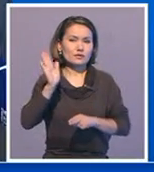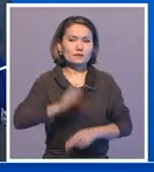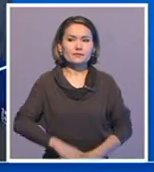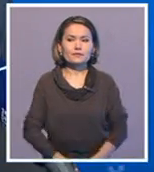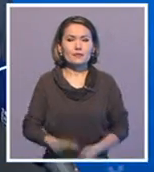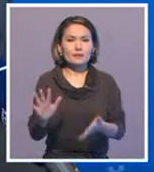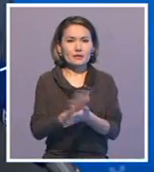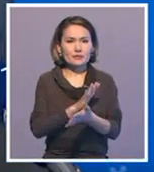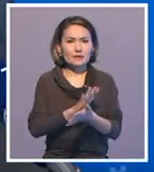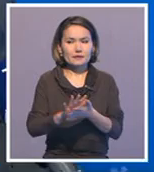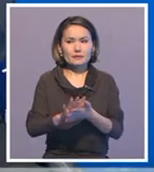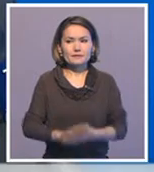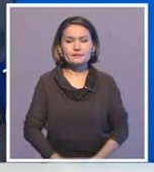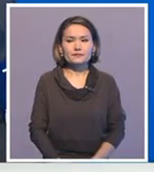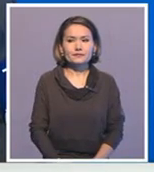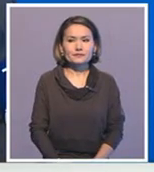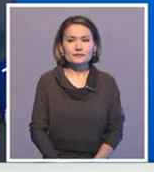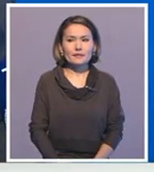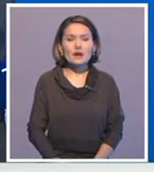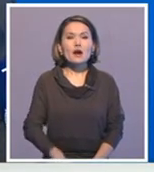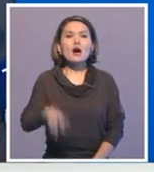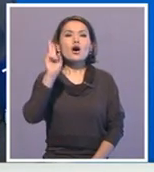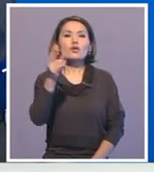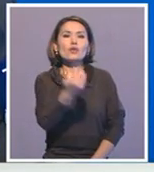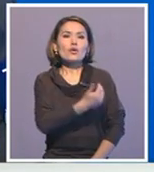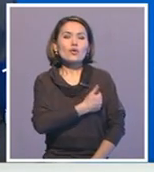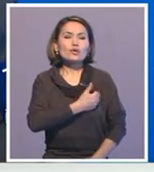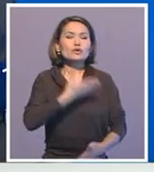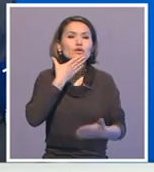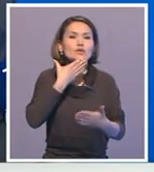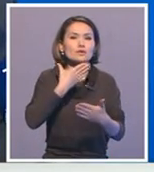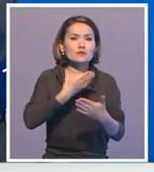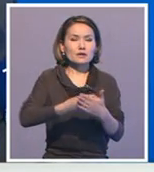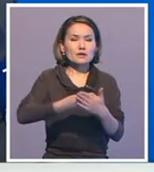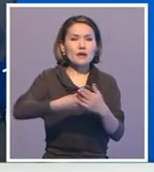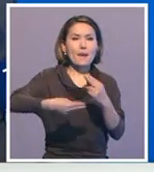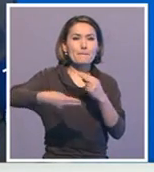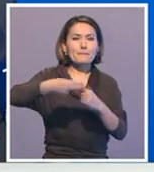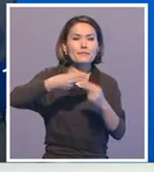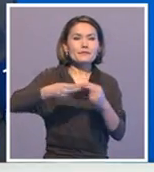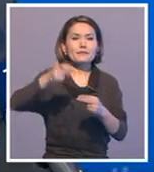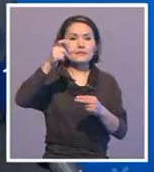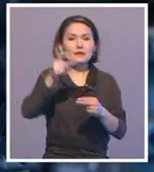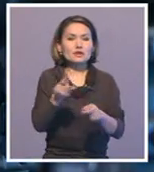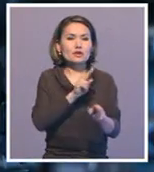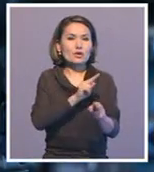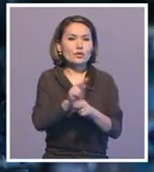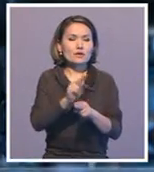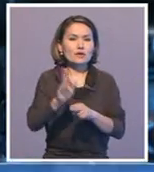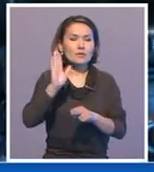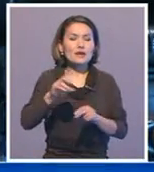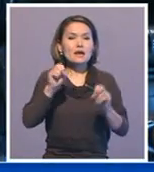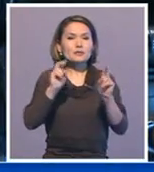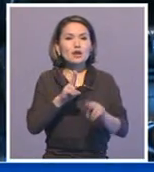51 мың жұмысын жаңадан бастаған және жұмысын жасап жатқан кәсіпкерлер қысқа мерзімді оқудан өтті.